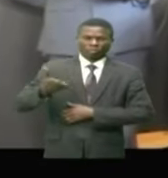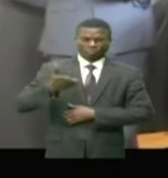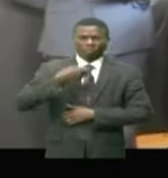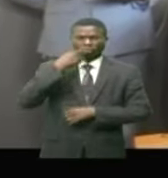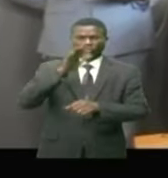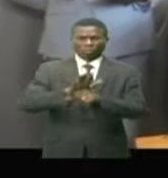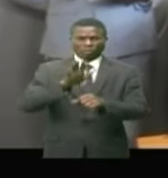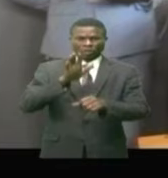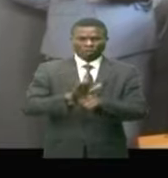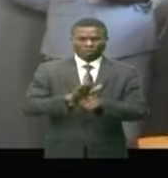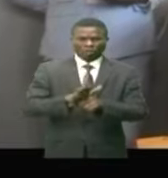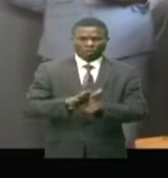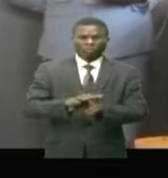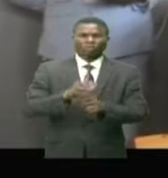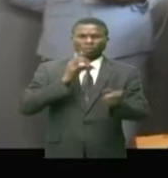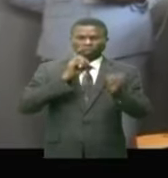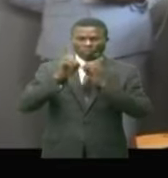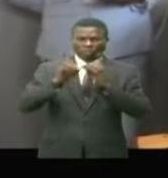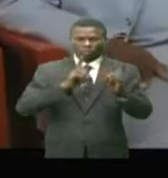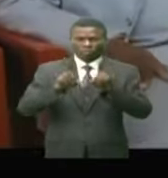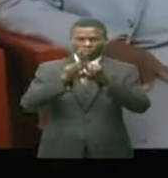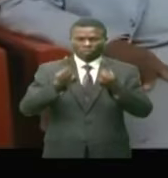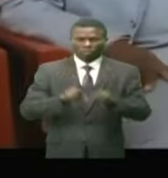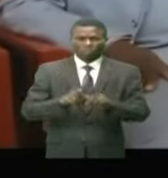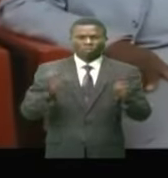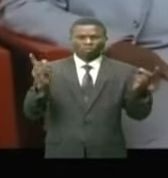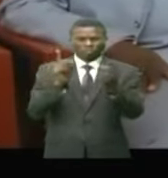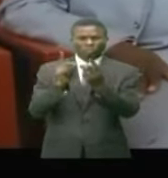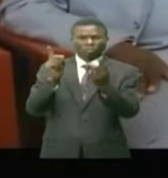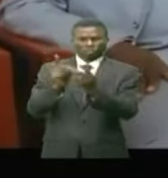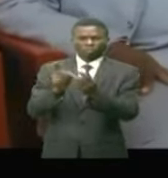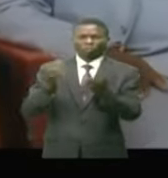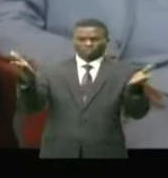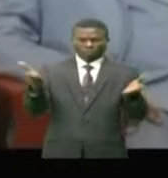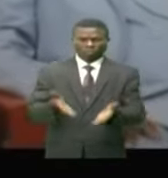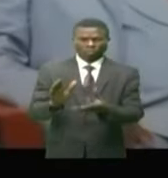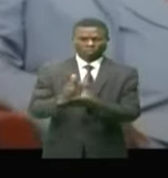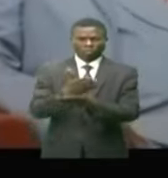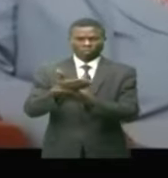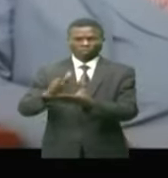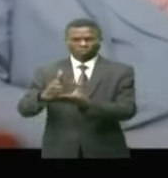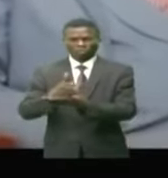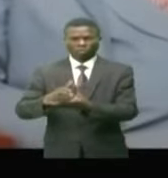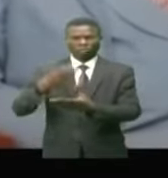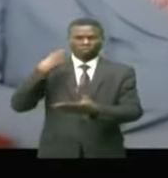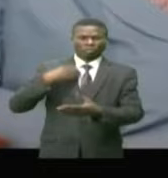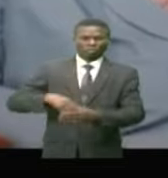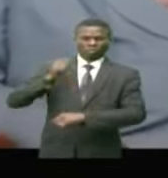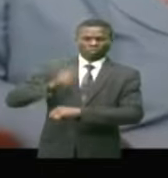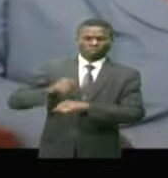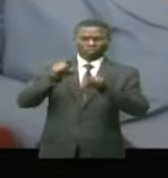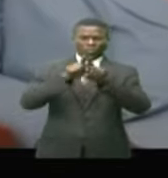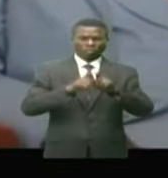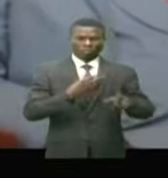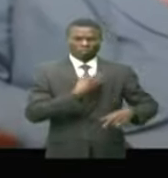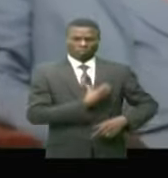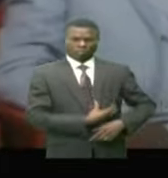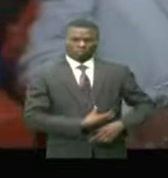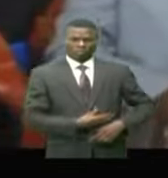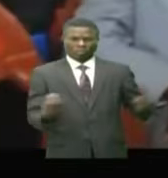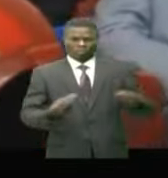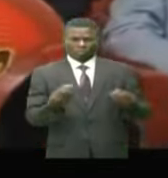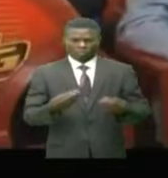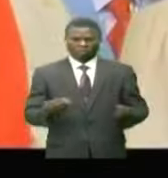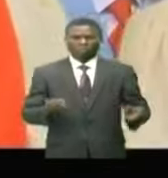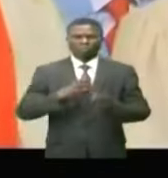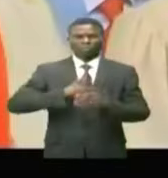insisté sur le dialogue et la concertation qui doivent exister entre les magistrats et les avocats en vue de faire